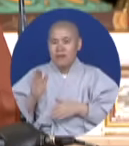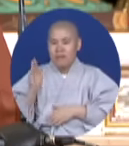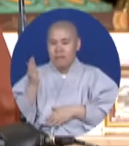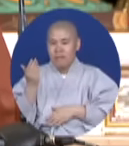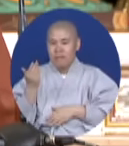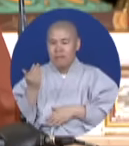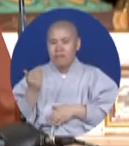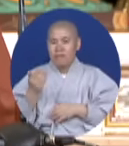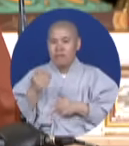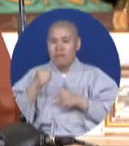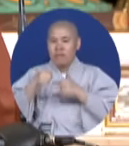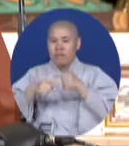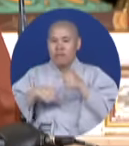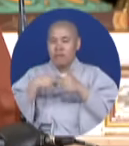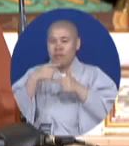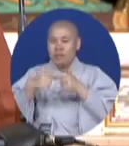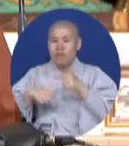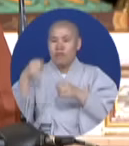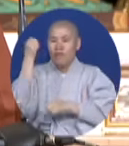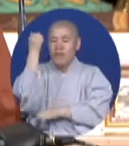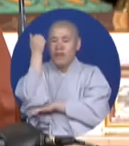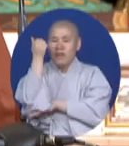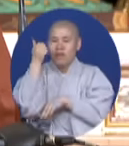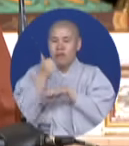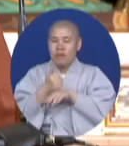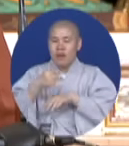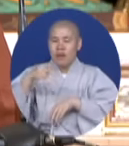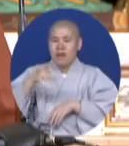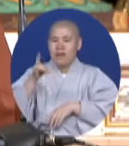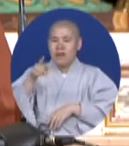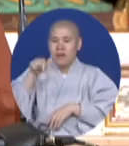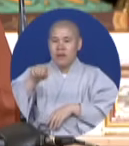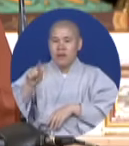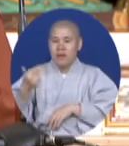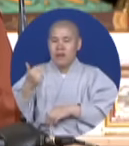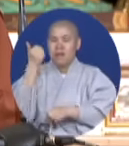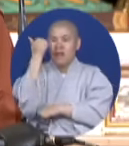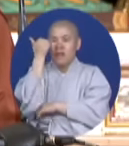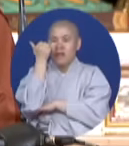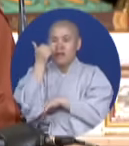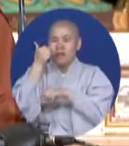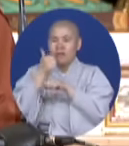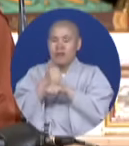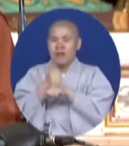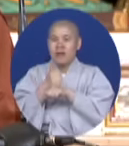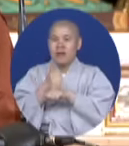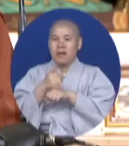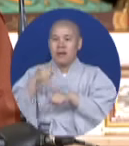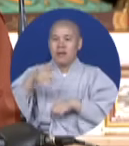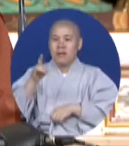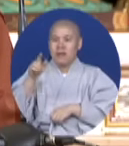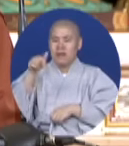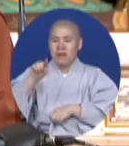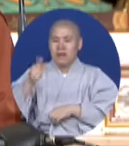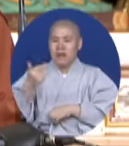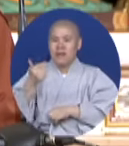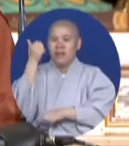육도인과 세간인과입니다. 그런데 그런데 이 세간인과는